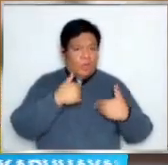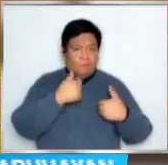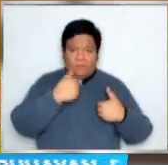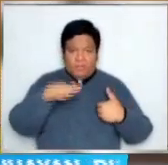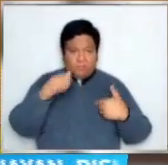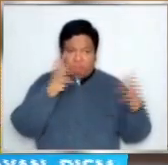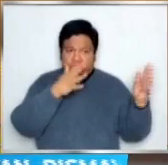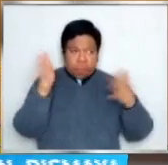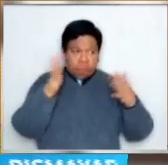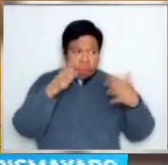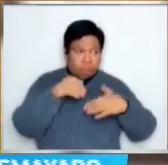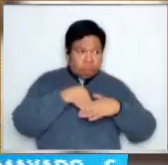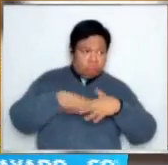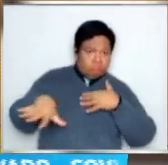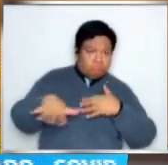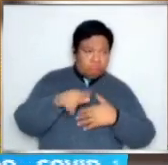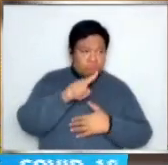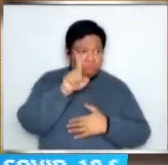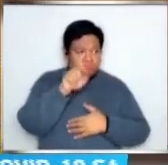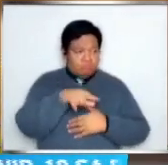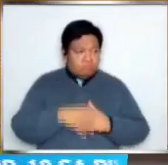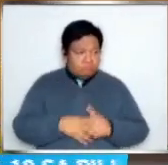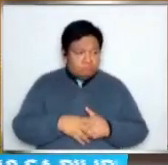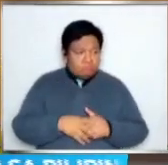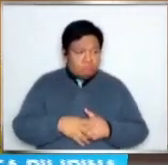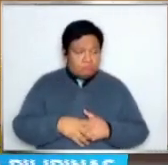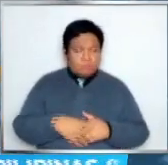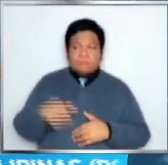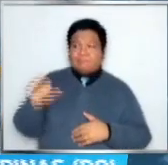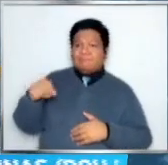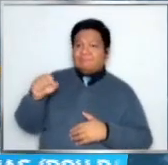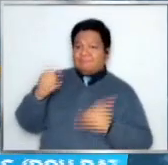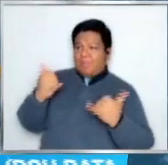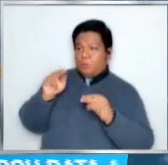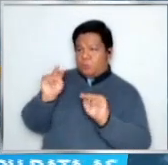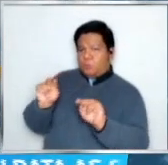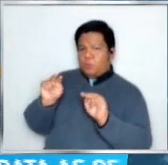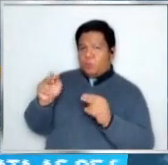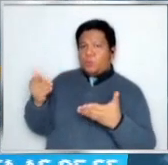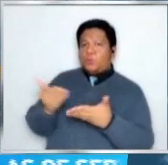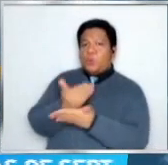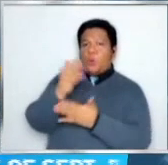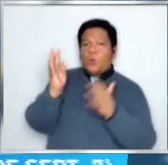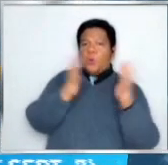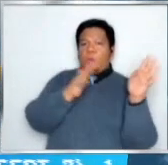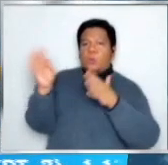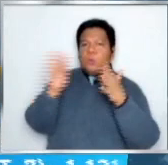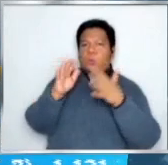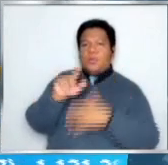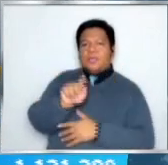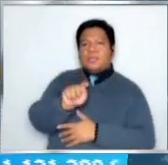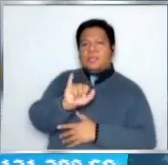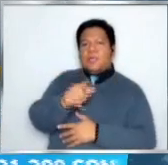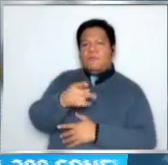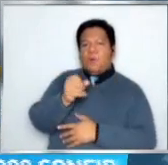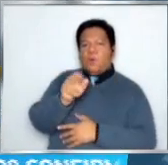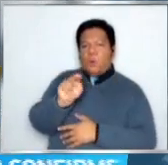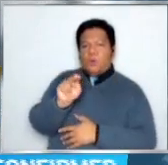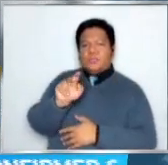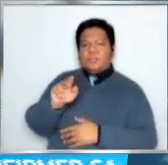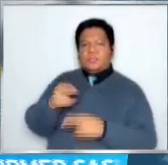sa nasabing bagyo? Tama po, no? Minomonitor po natin yung typhoon na si Kiko. Nakahapon ng alas 5:30 pumasok ng